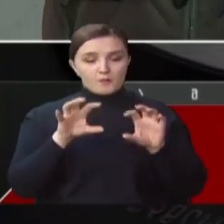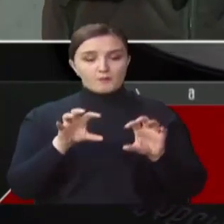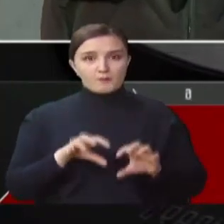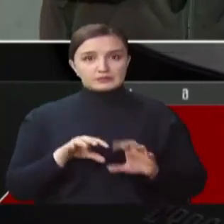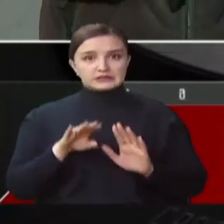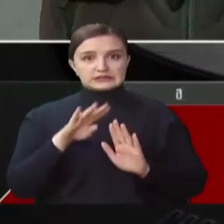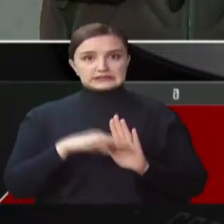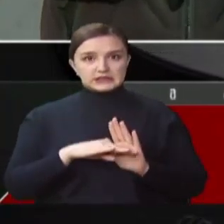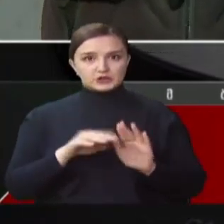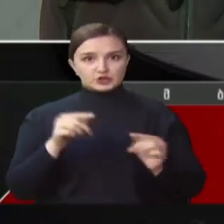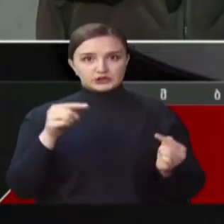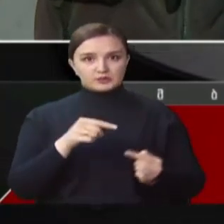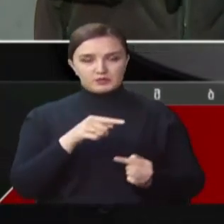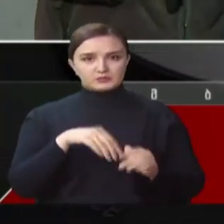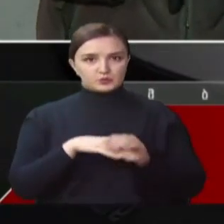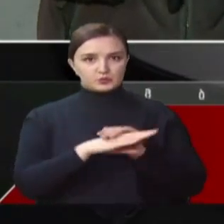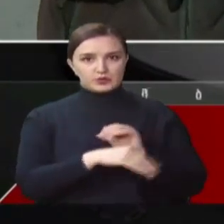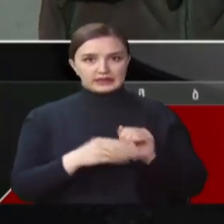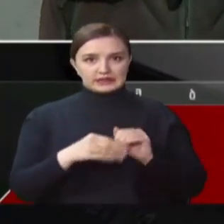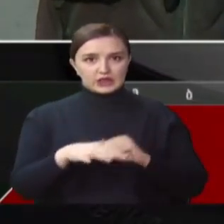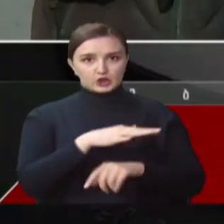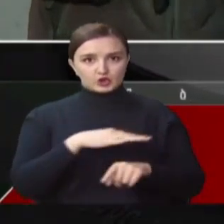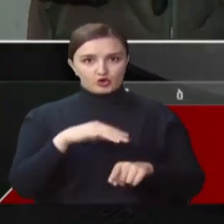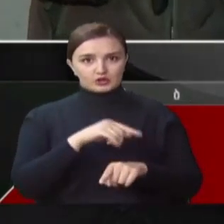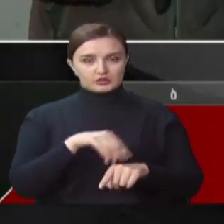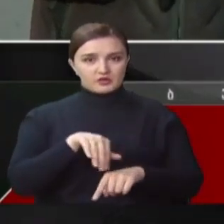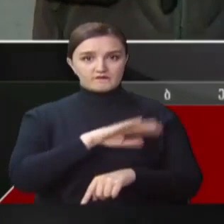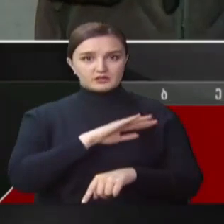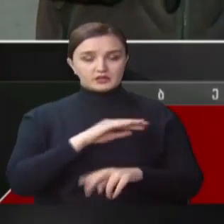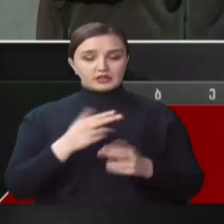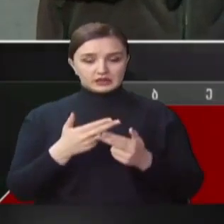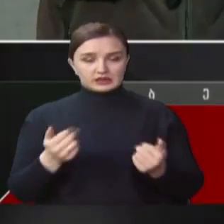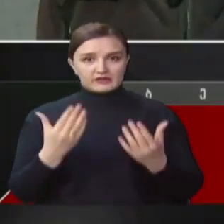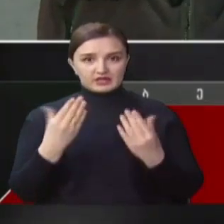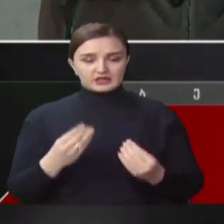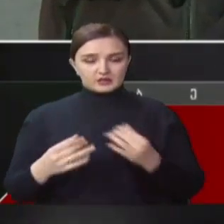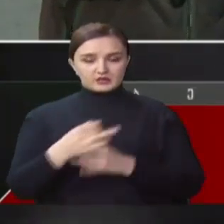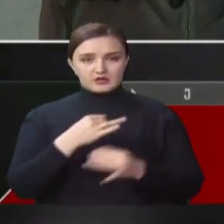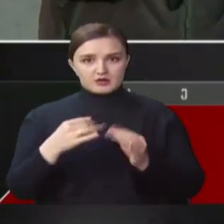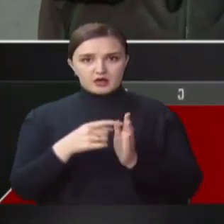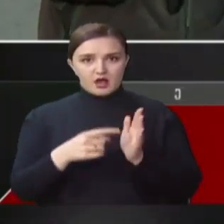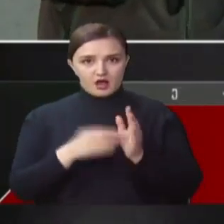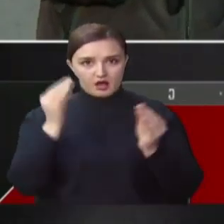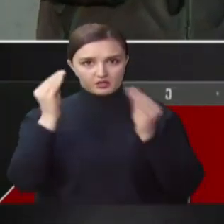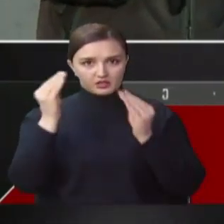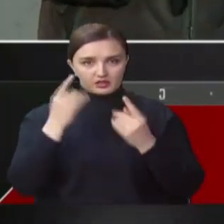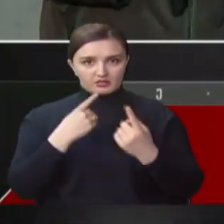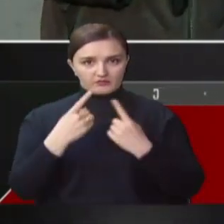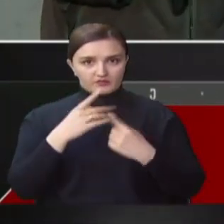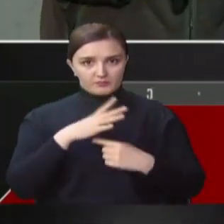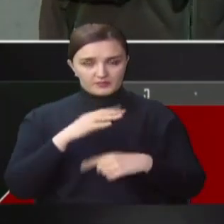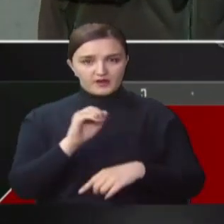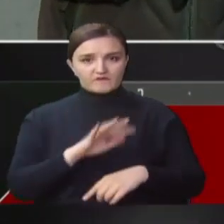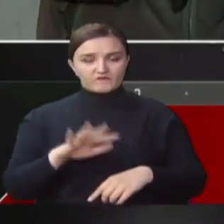დატოვეს. ეს საკითხი იყო განხილვის თემა დღევანდელ შეხვედრაზე და ეს დაადასტურა შეხვედრიდან გამოსულმა ევროკავშირის სადამკვირვებლო